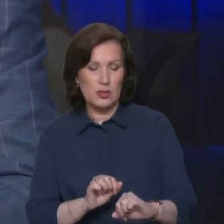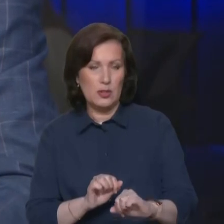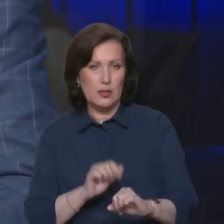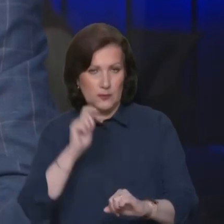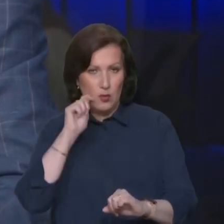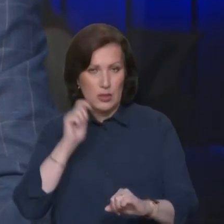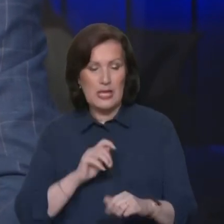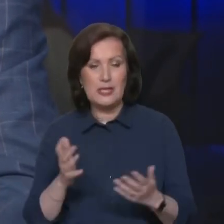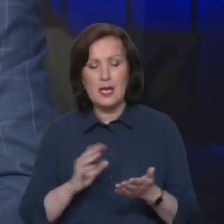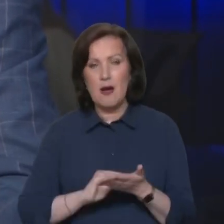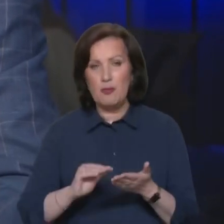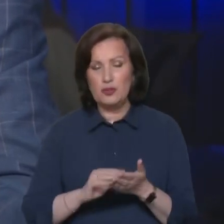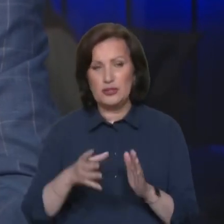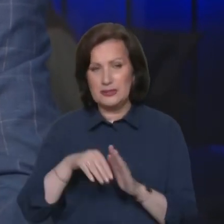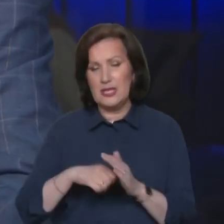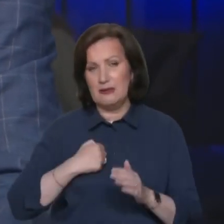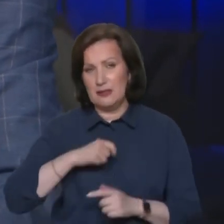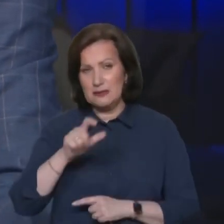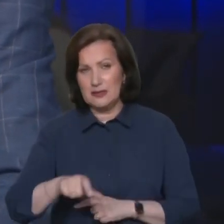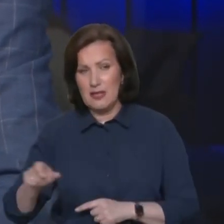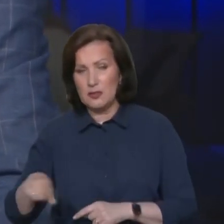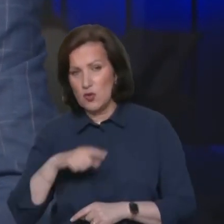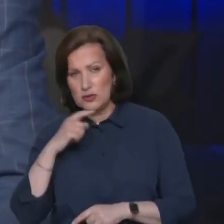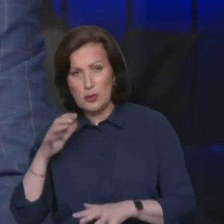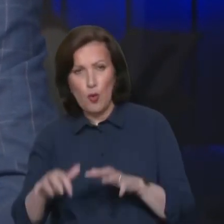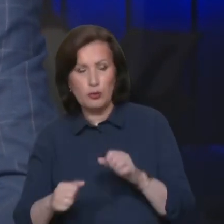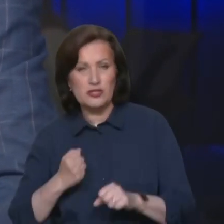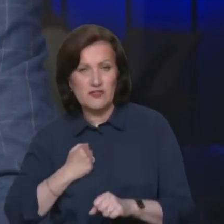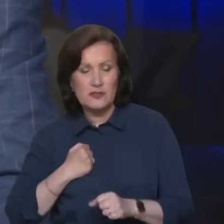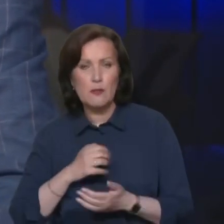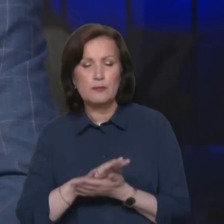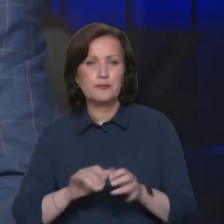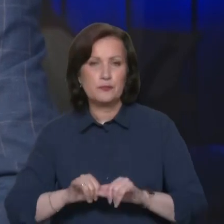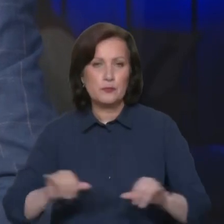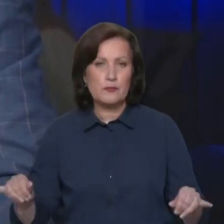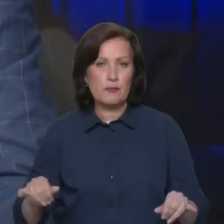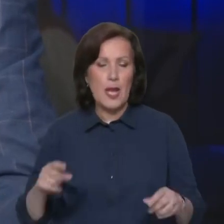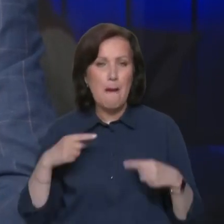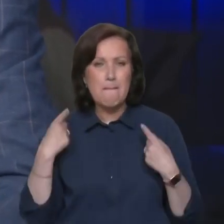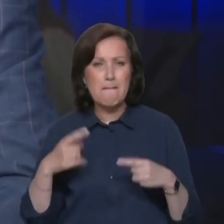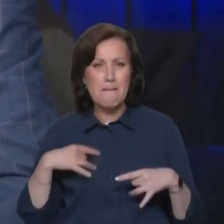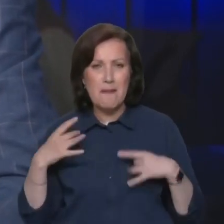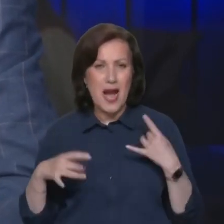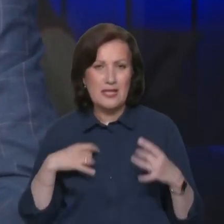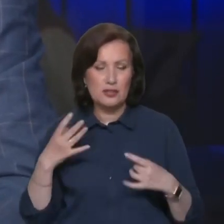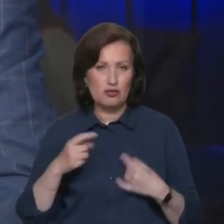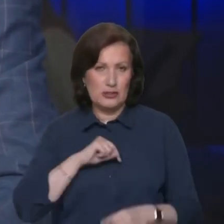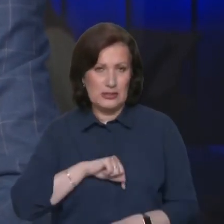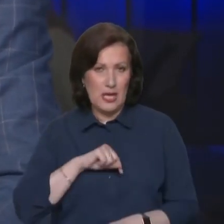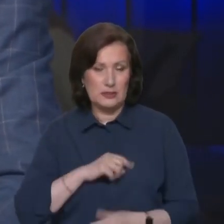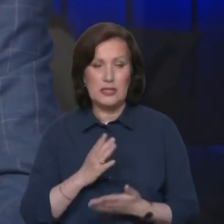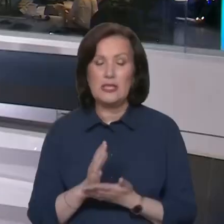яка пише, що серед особового складу російських окупаційних військ продовжують поширюватися панічні настрої.